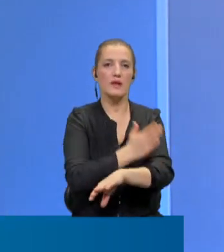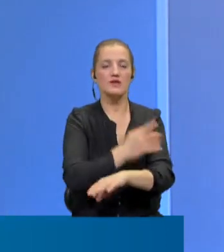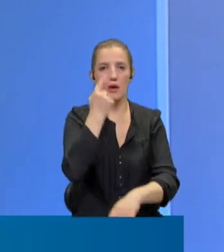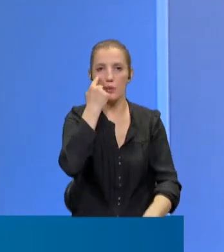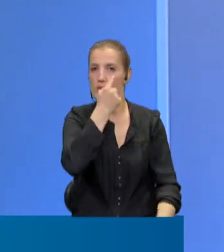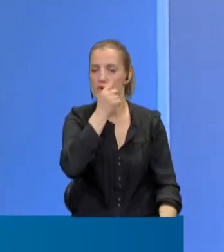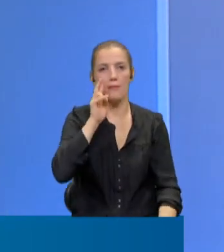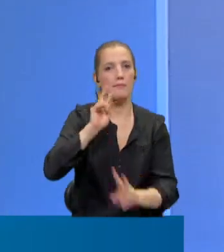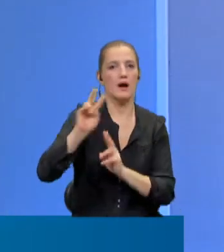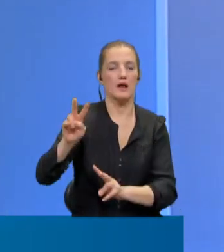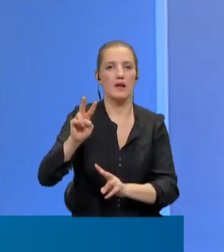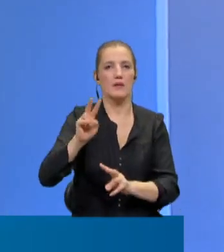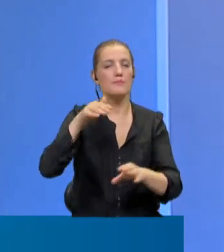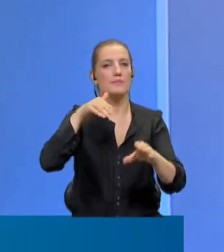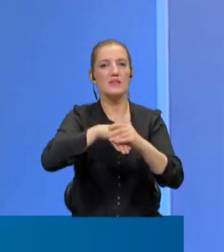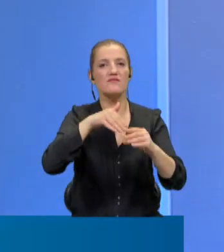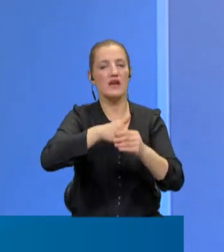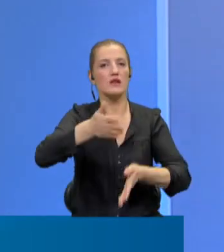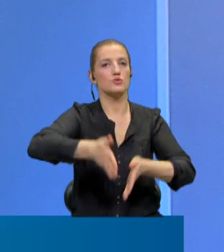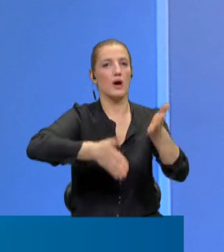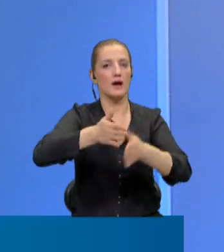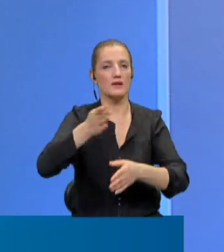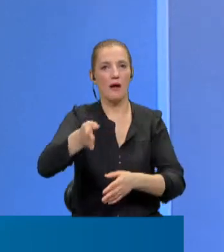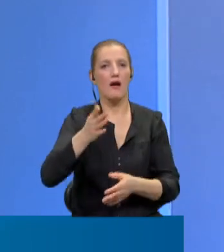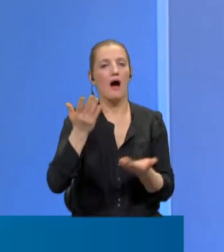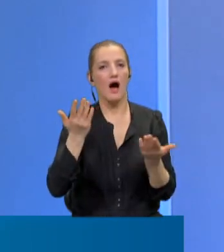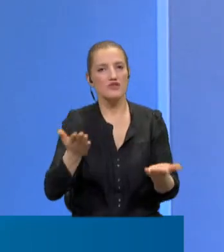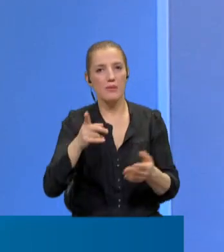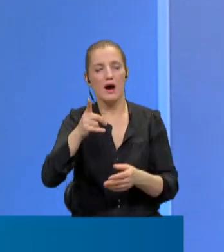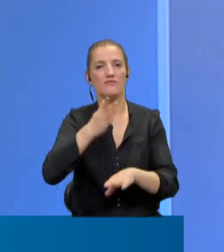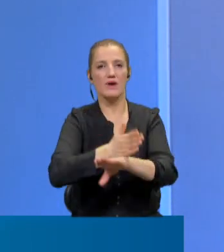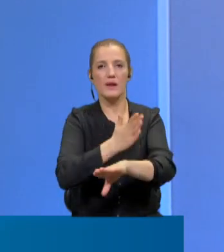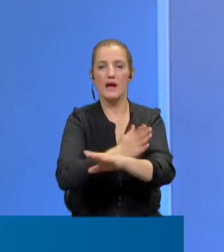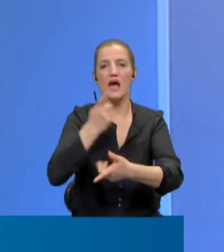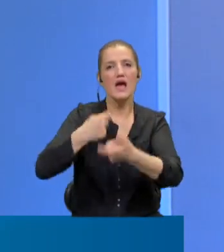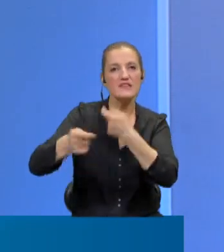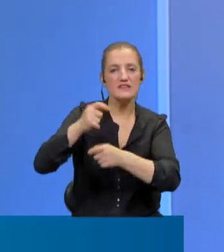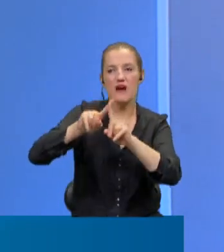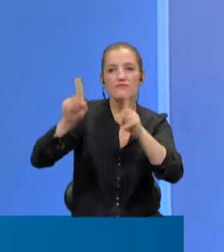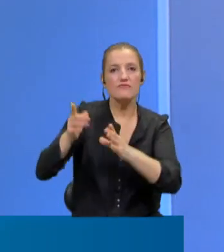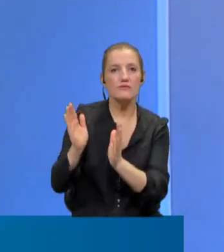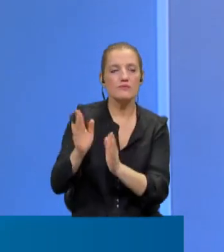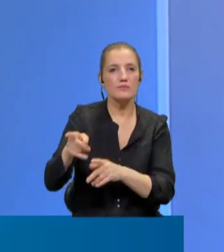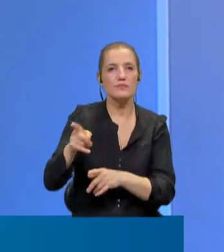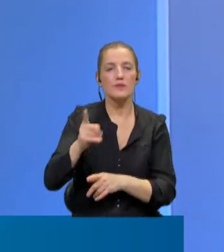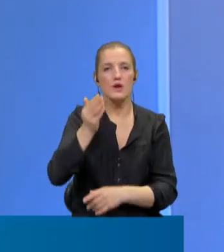gözüne bakalım milletvekili sokakta onlara acaba vatandaş ve esnaf ne söylüyor